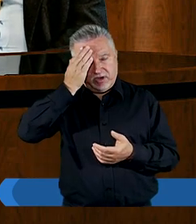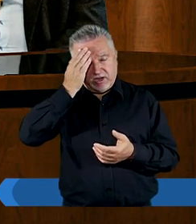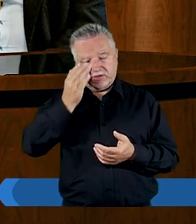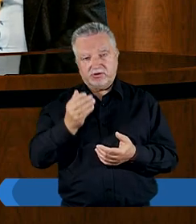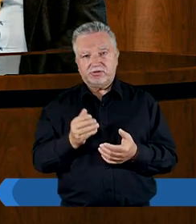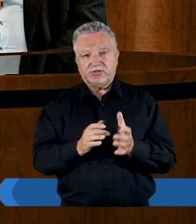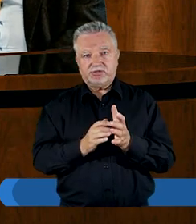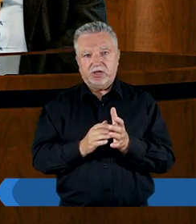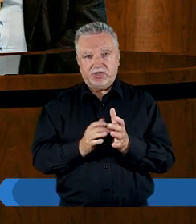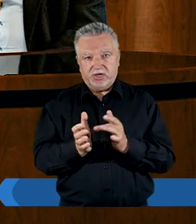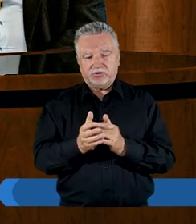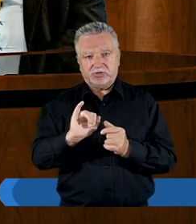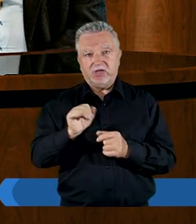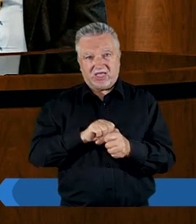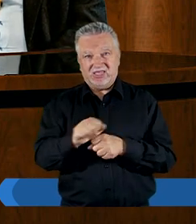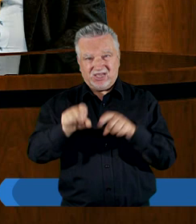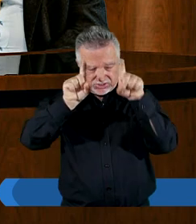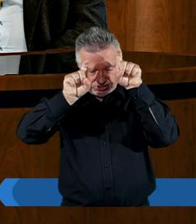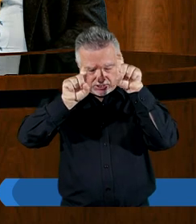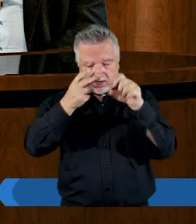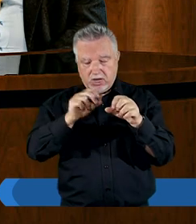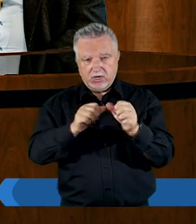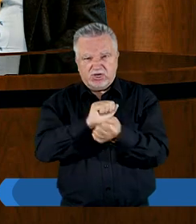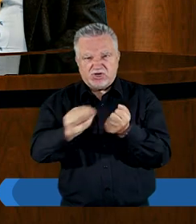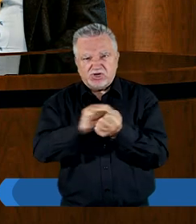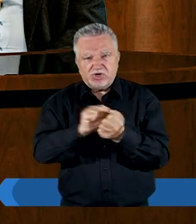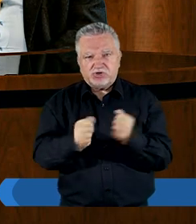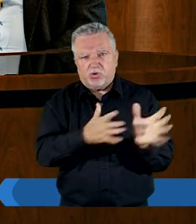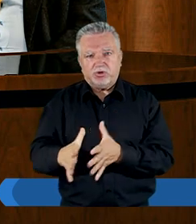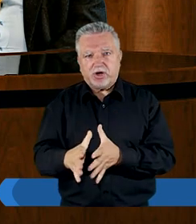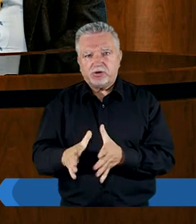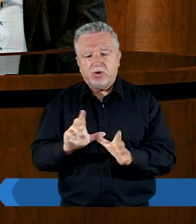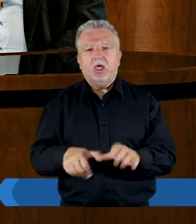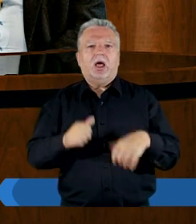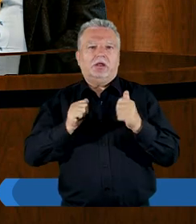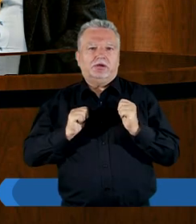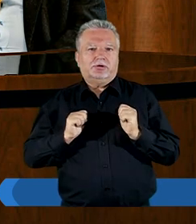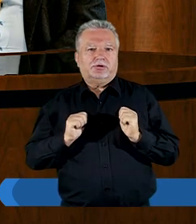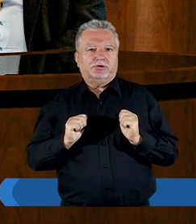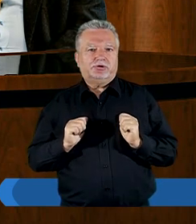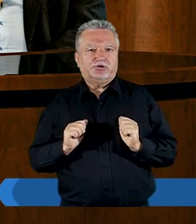Chrystus, jaki jest szatan, nie zniszczył go od razu, tylko aż czekał